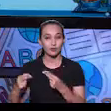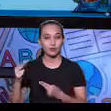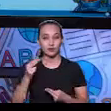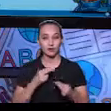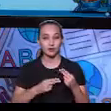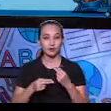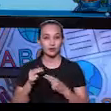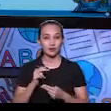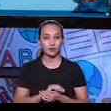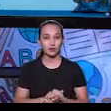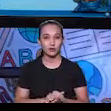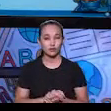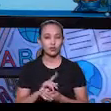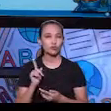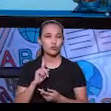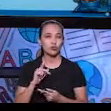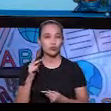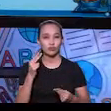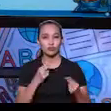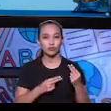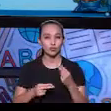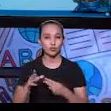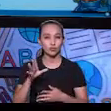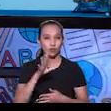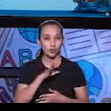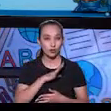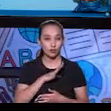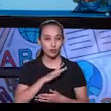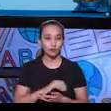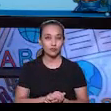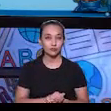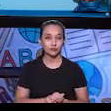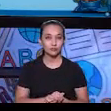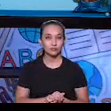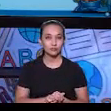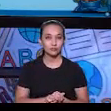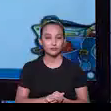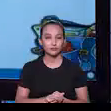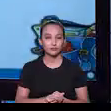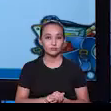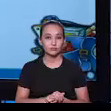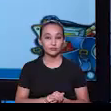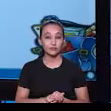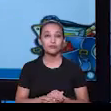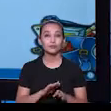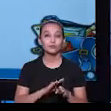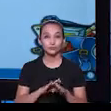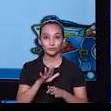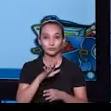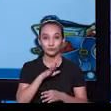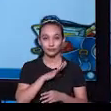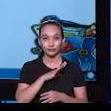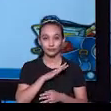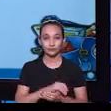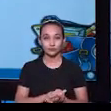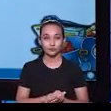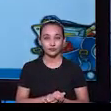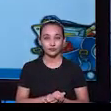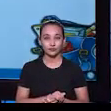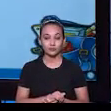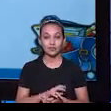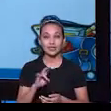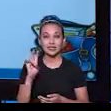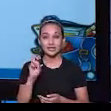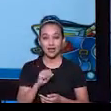Что сделали? Нарисовали. Ну-ка, совершилось. У нас есть